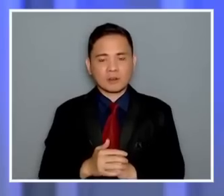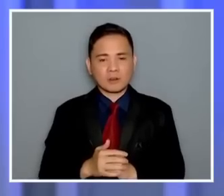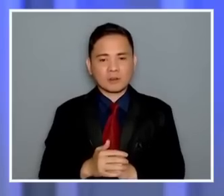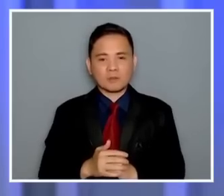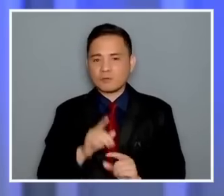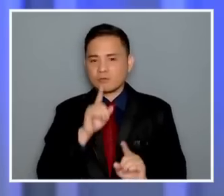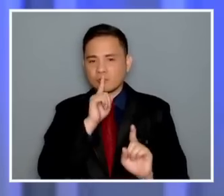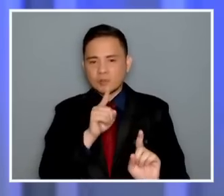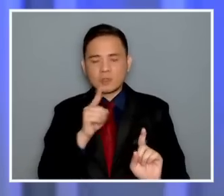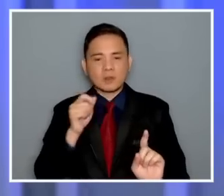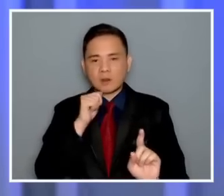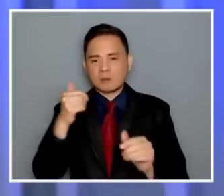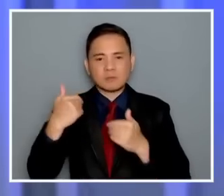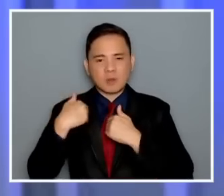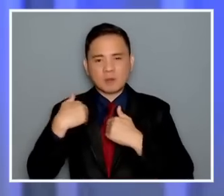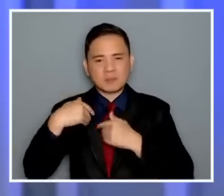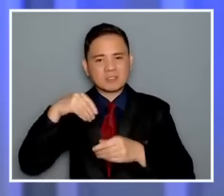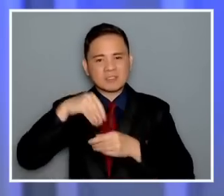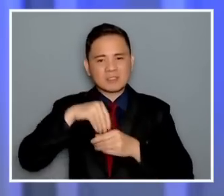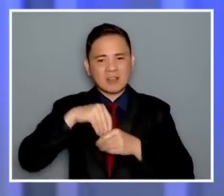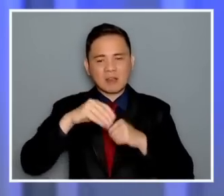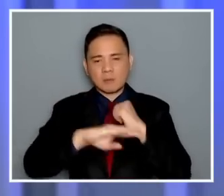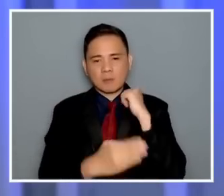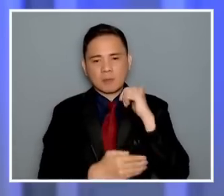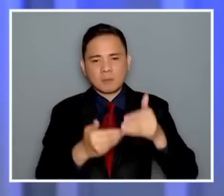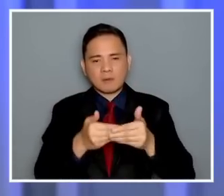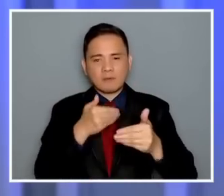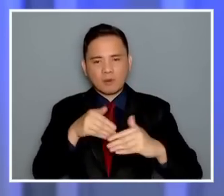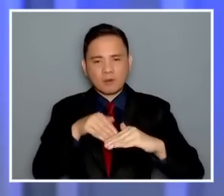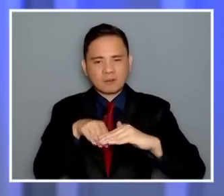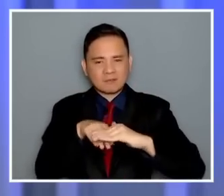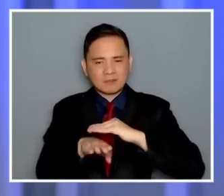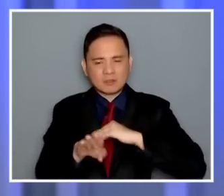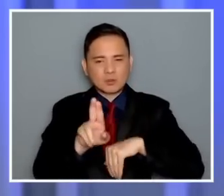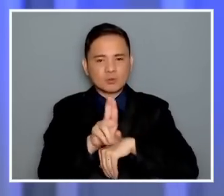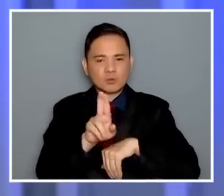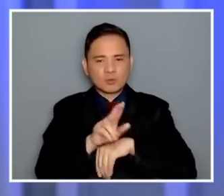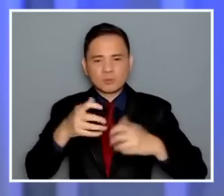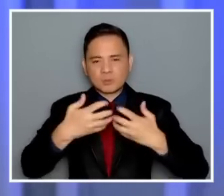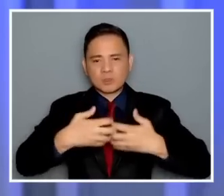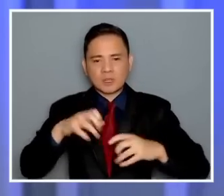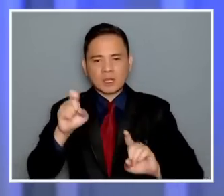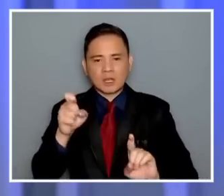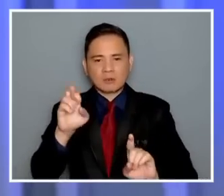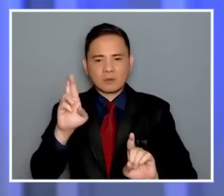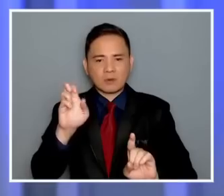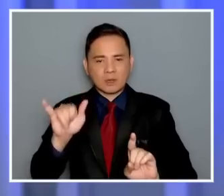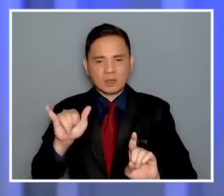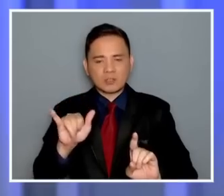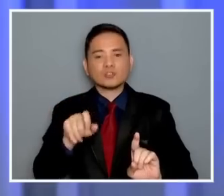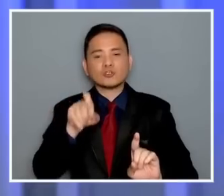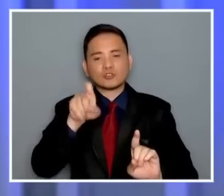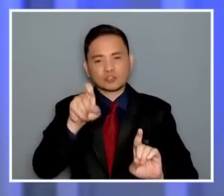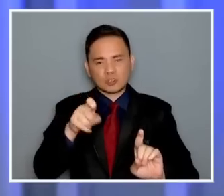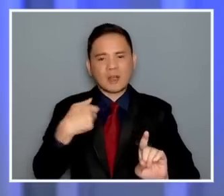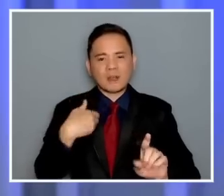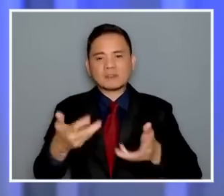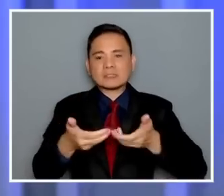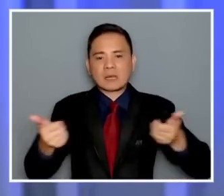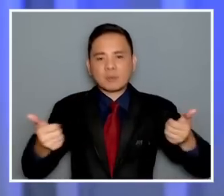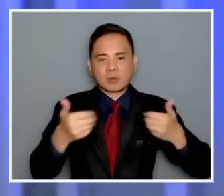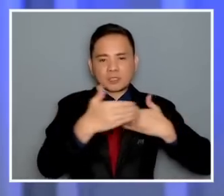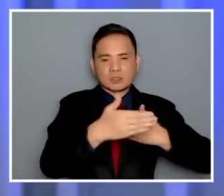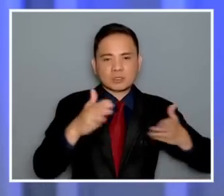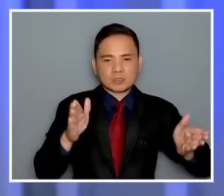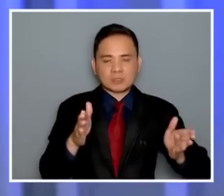kanyang backpack bago pa man ito ipinasok sa conveyor belt. Dapat anila ay nailagay ito sa hiwalay na tray para mas